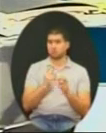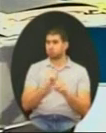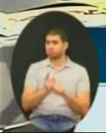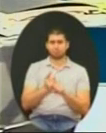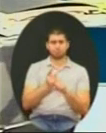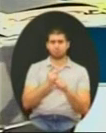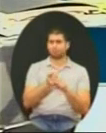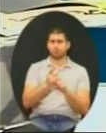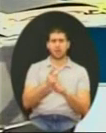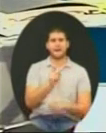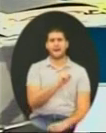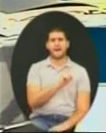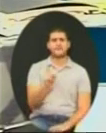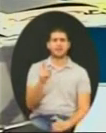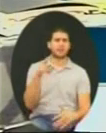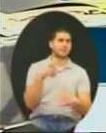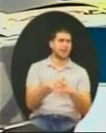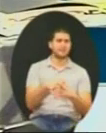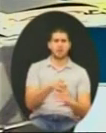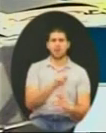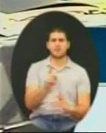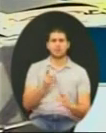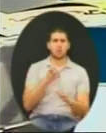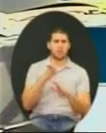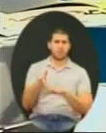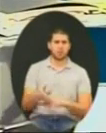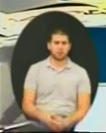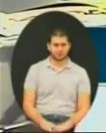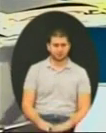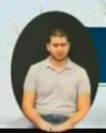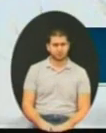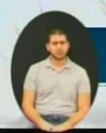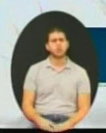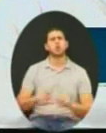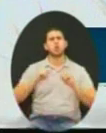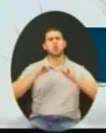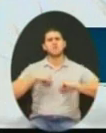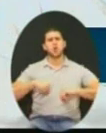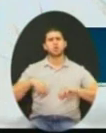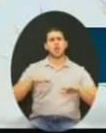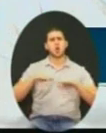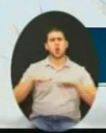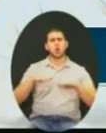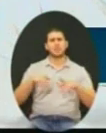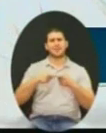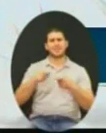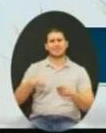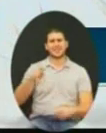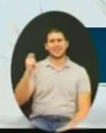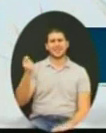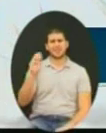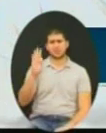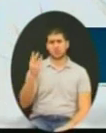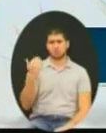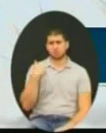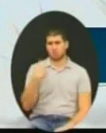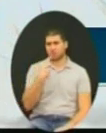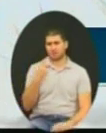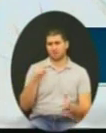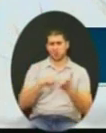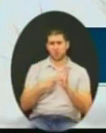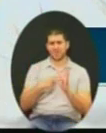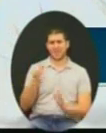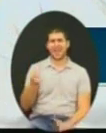דגות ובהם אף אחד לא התערב ואף אחד לא פנה. אומר יו"ר הקואליציה דוד ביטן, חבר הכנסת דוד ביטן, אומר לנו לחיידק